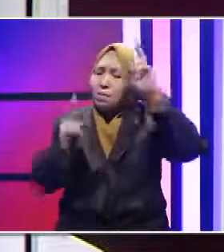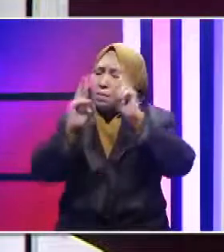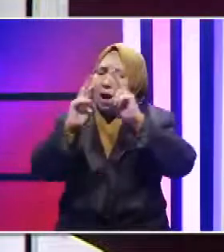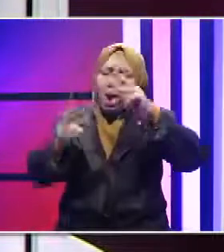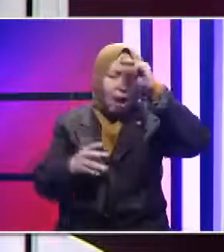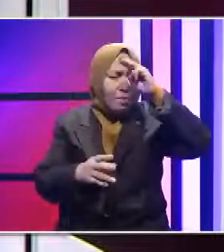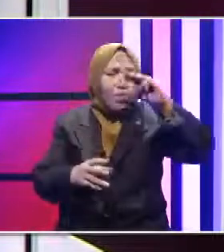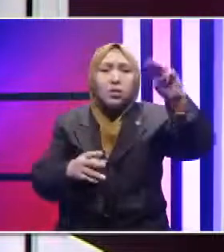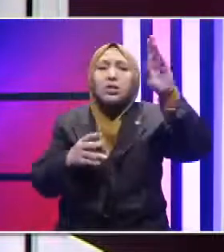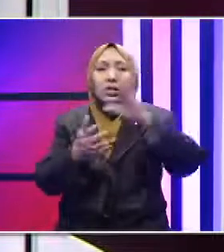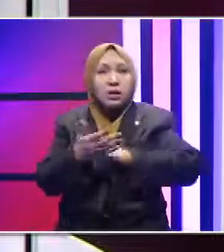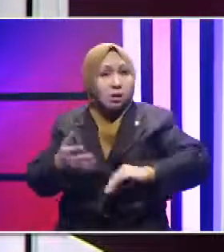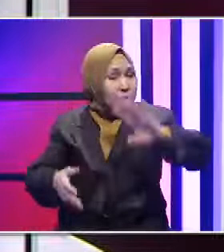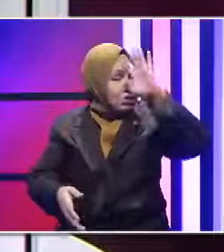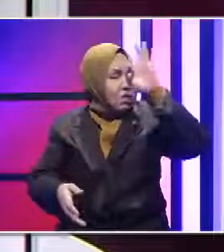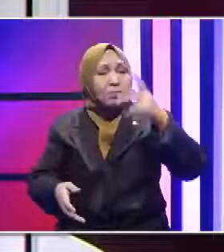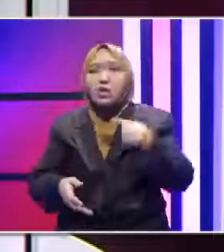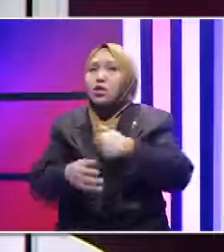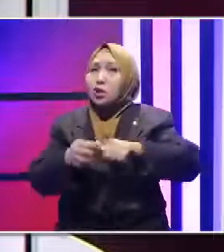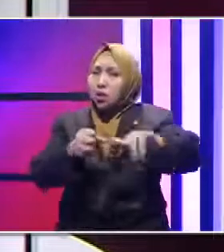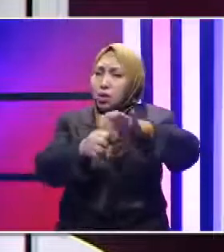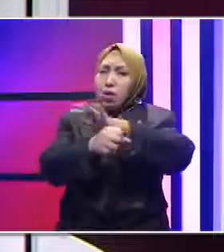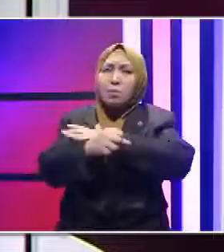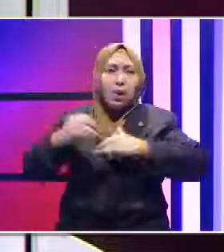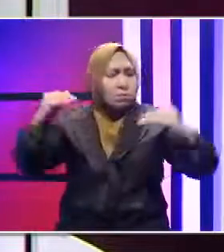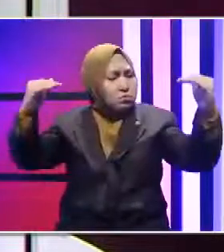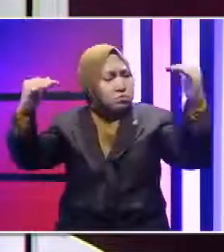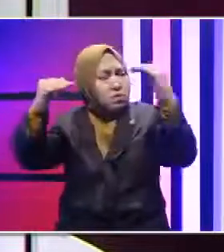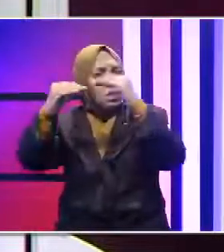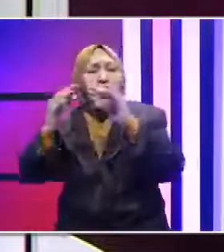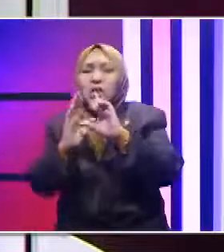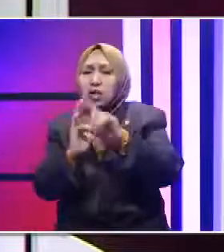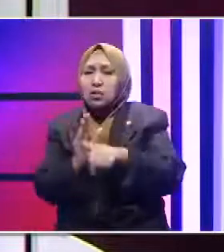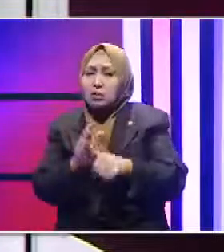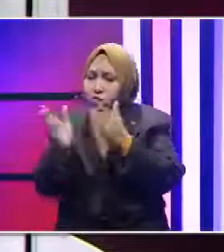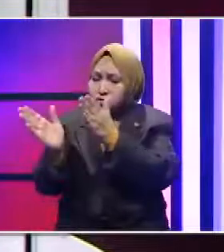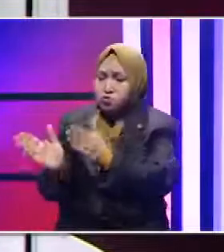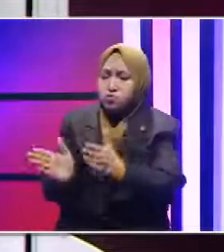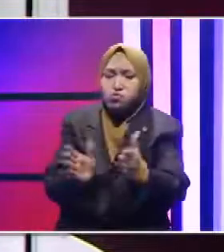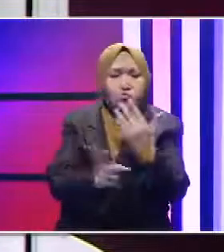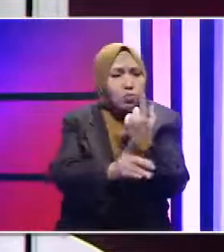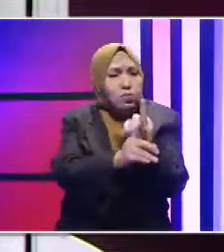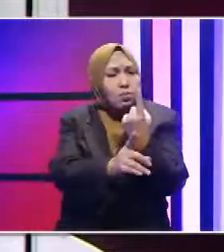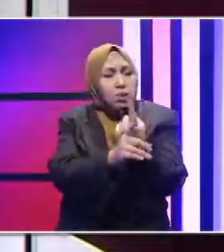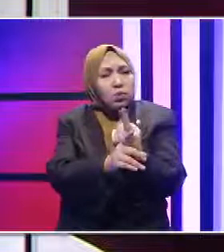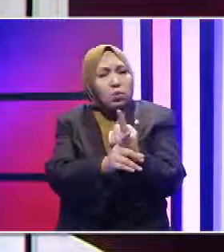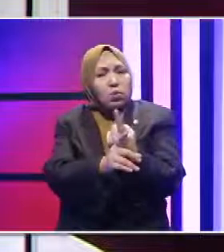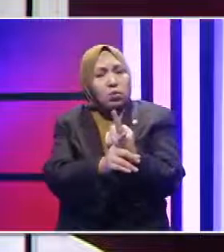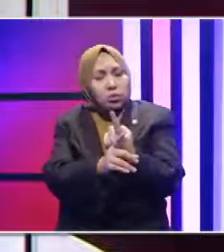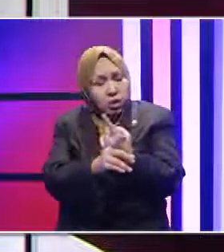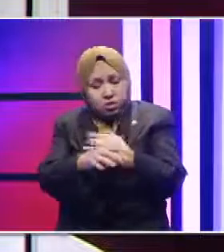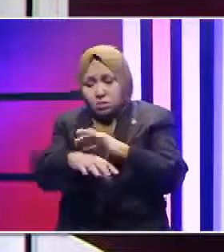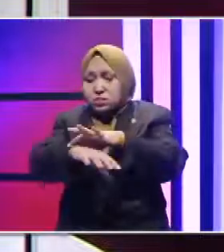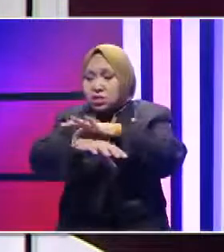Allah mulia dengan menciptakan kita, sempurnakan, seimbangkan, kemudian disusun betul-betul ya. Kita punya